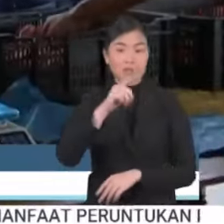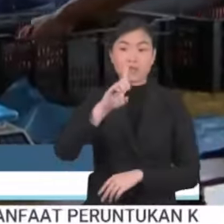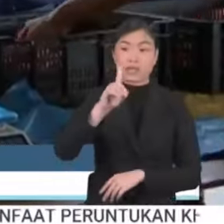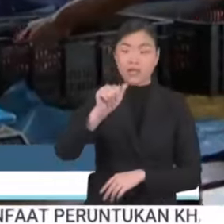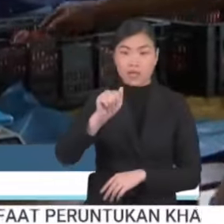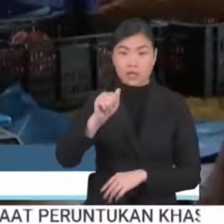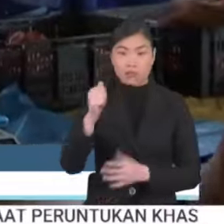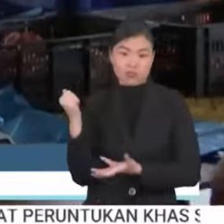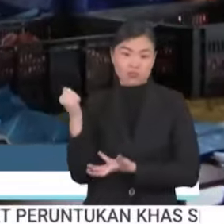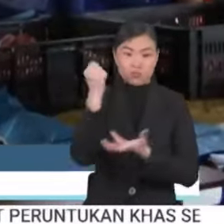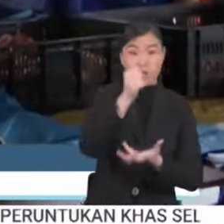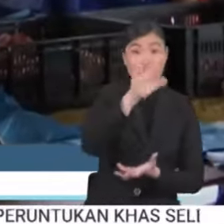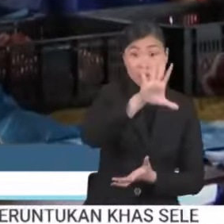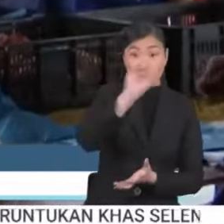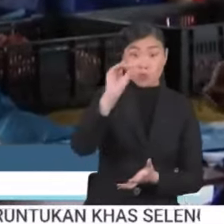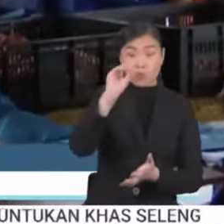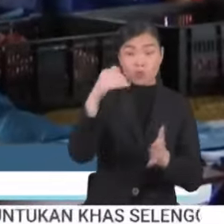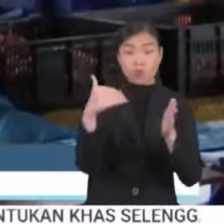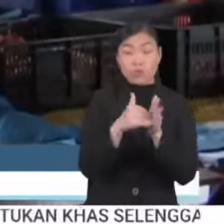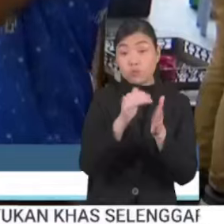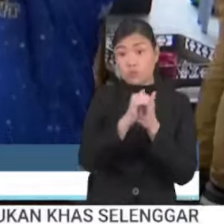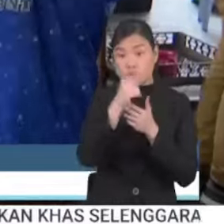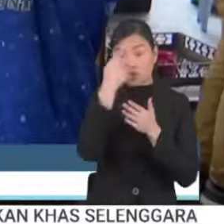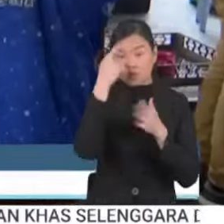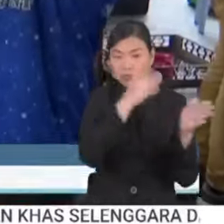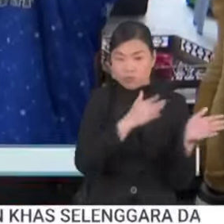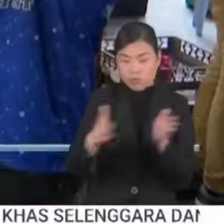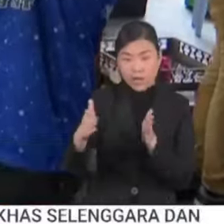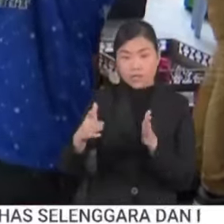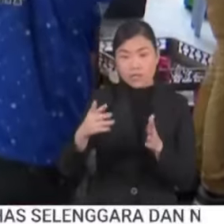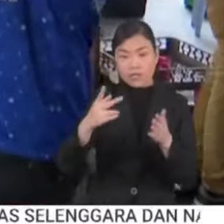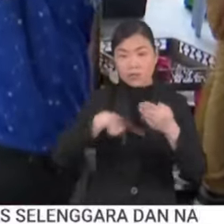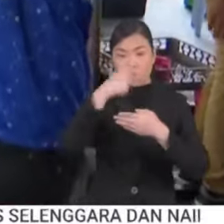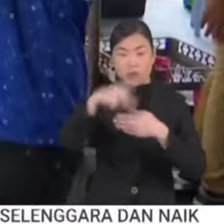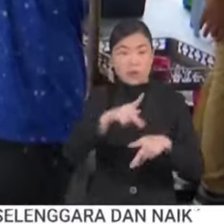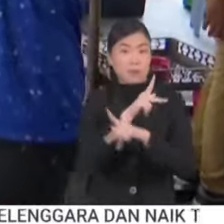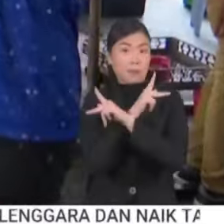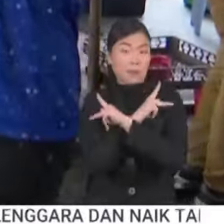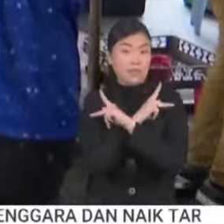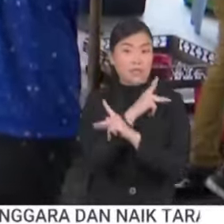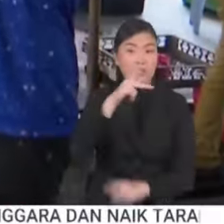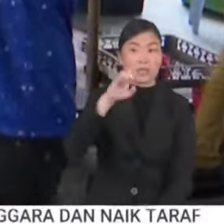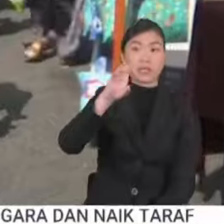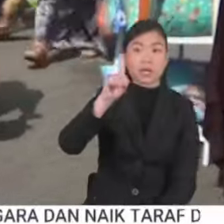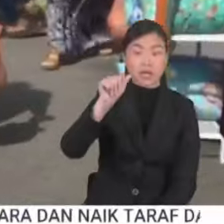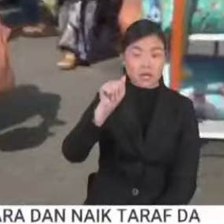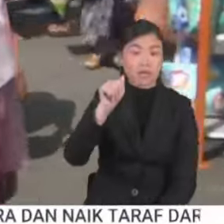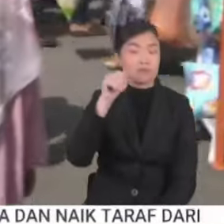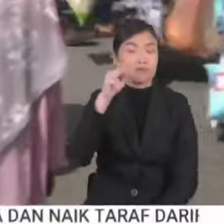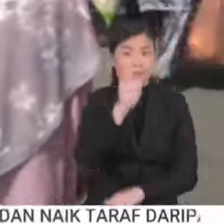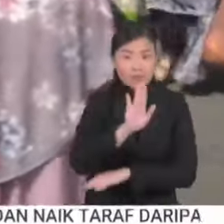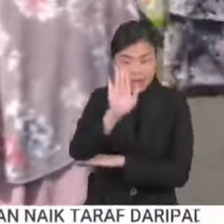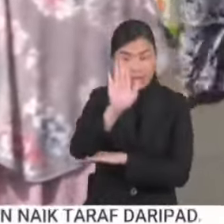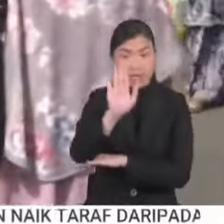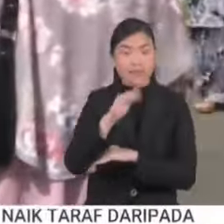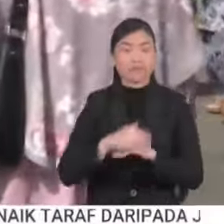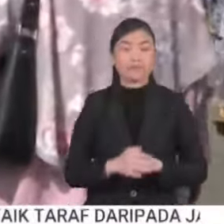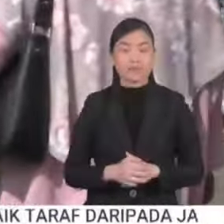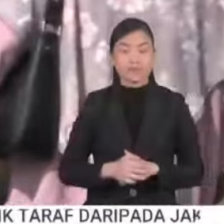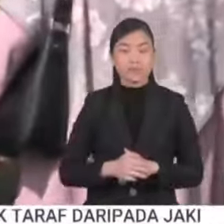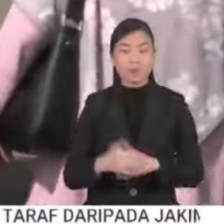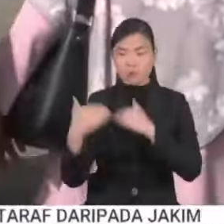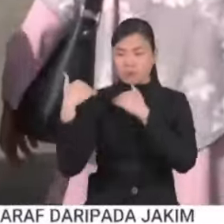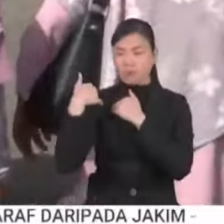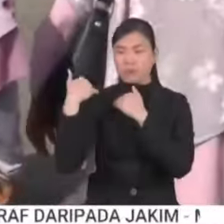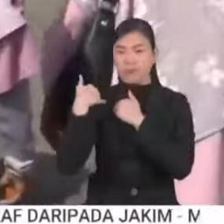memperuntukkan RM150,000 bagi penganjuran jualan kasih Kedah Madani 2024. Mendukung aspirasi